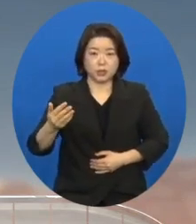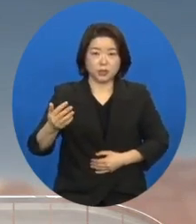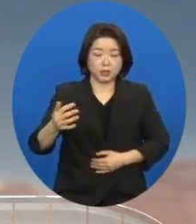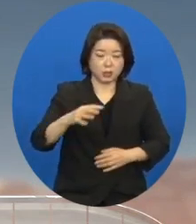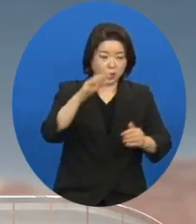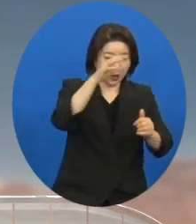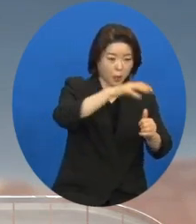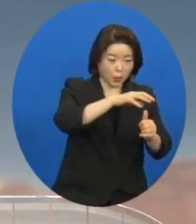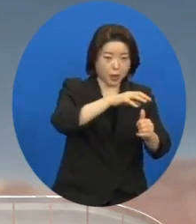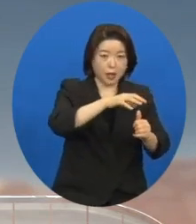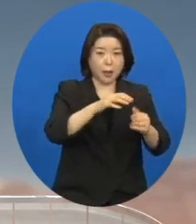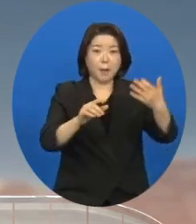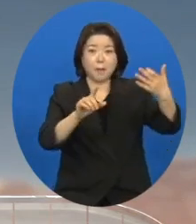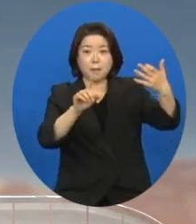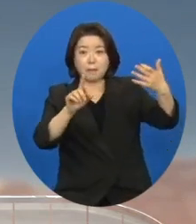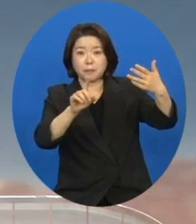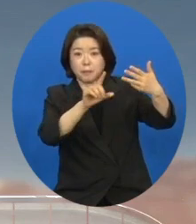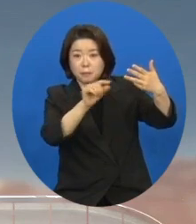갑자기 온 거 아시죠?